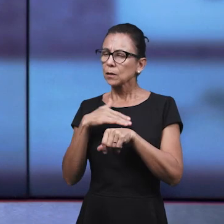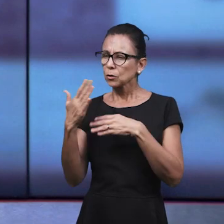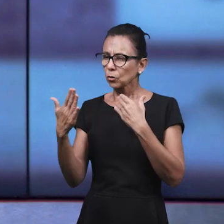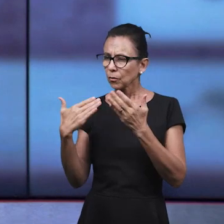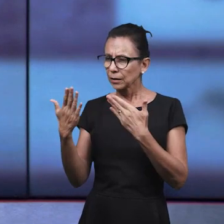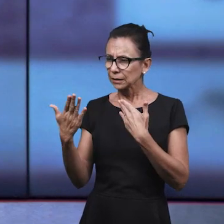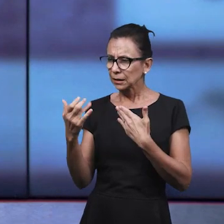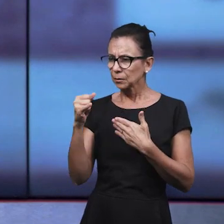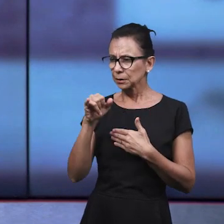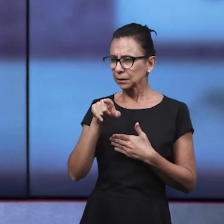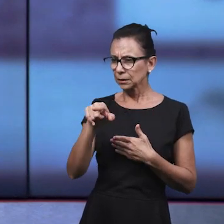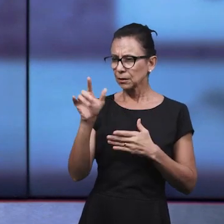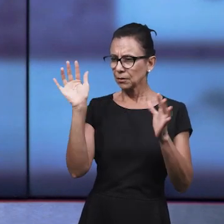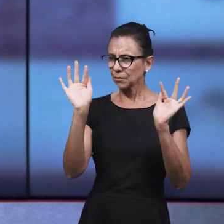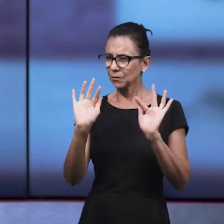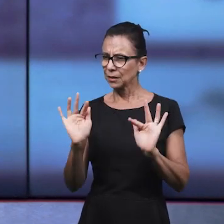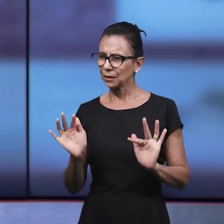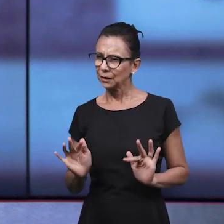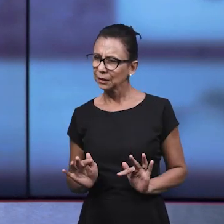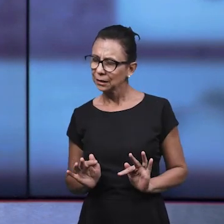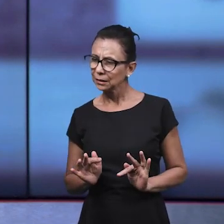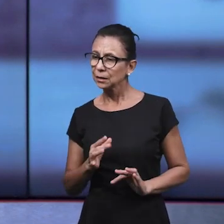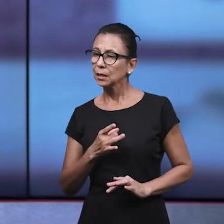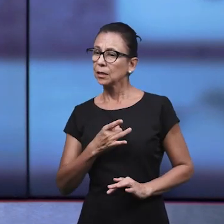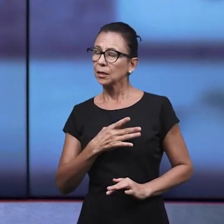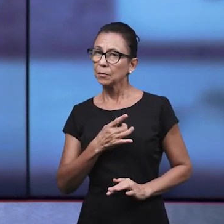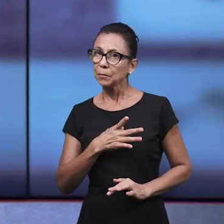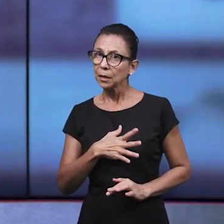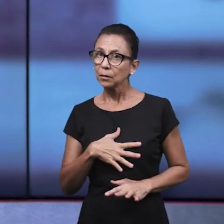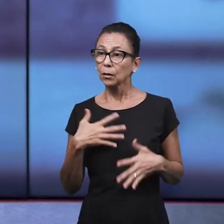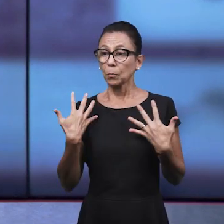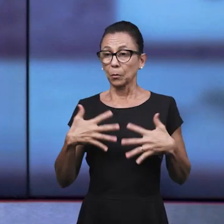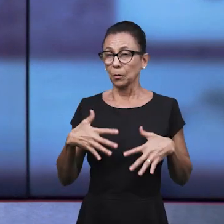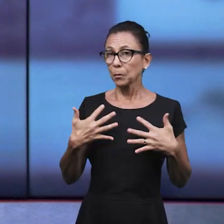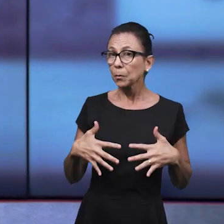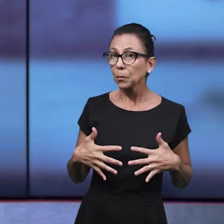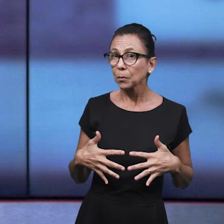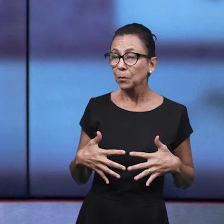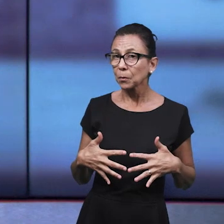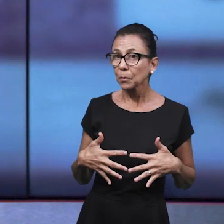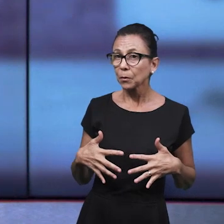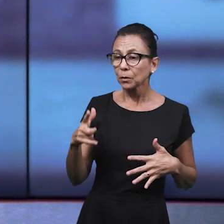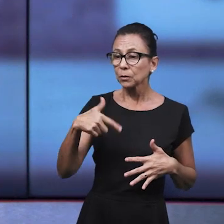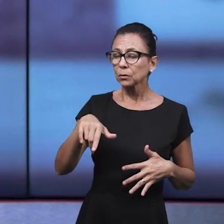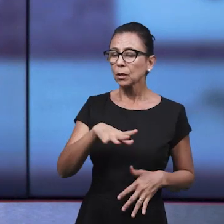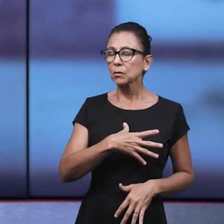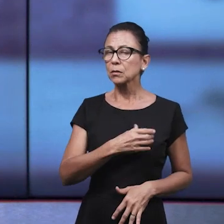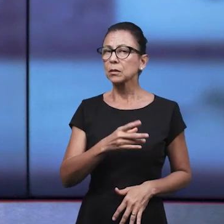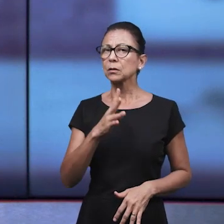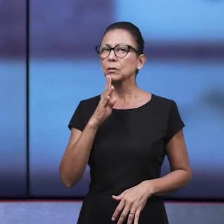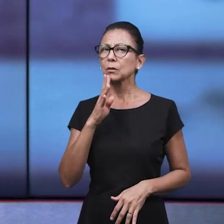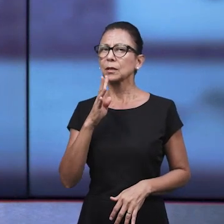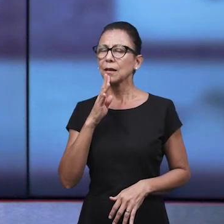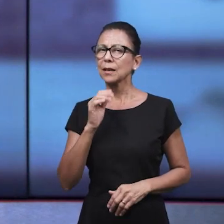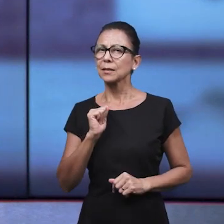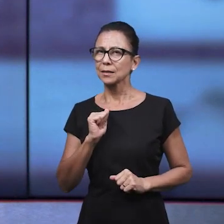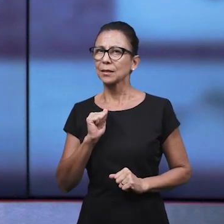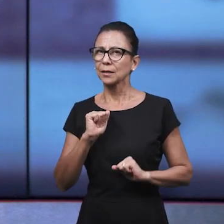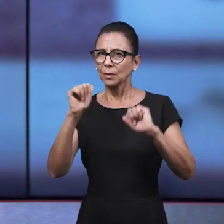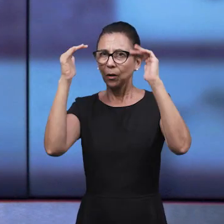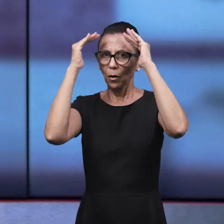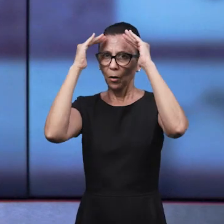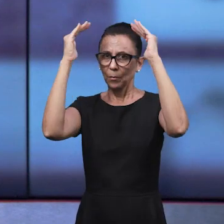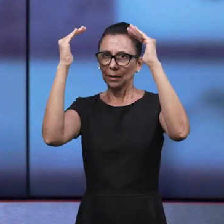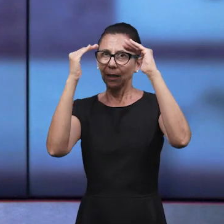ressentent? Nous parlons sur leurs ressentis joyeux, leurs peurs, afflictions. Nos enfants connaissent